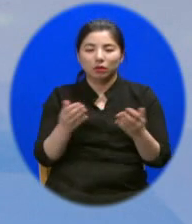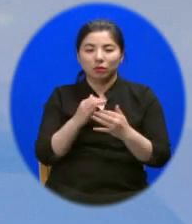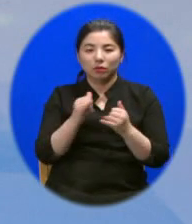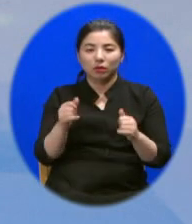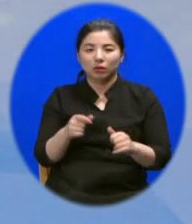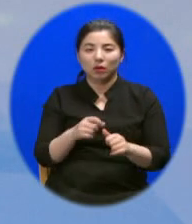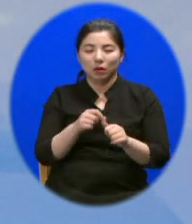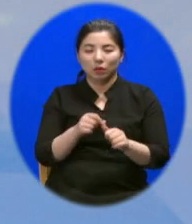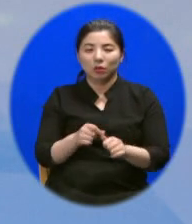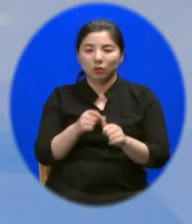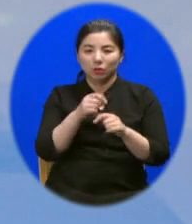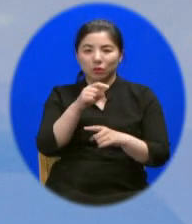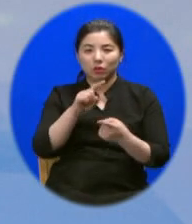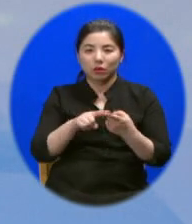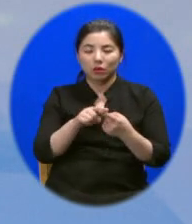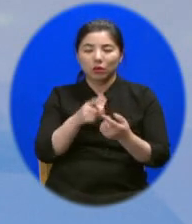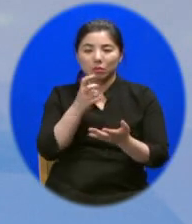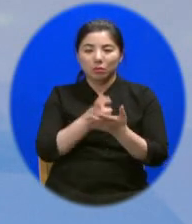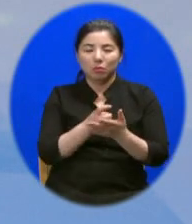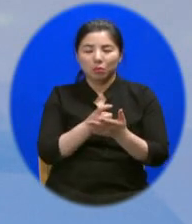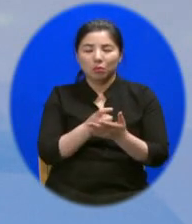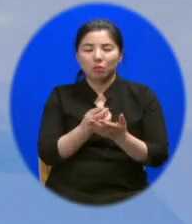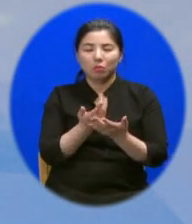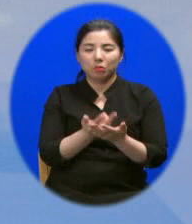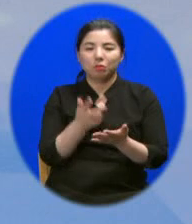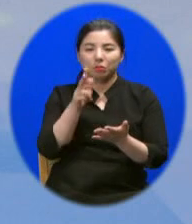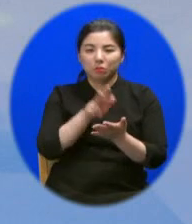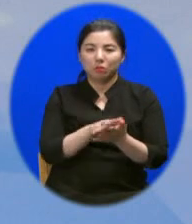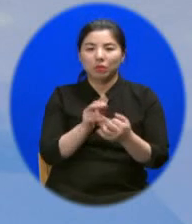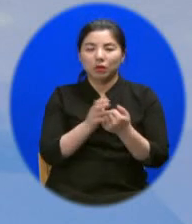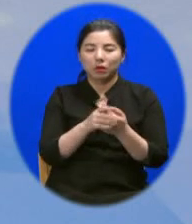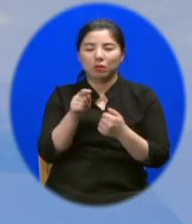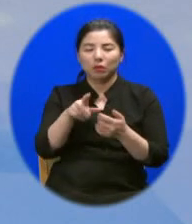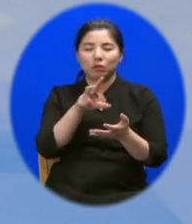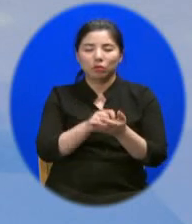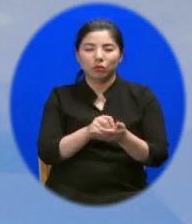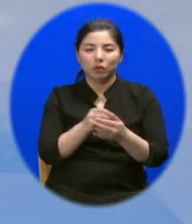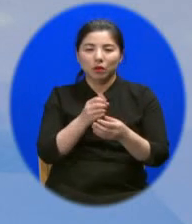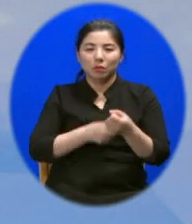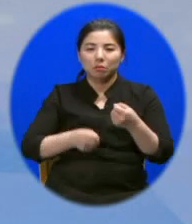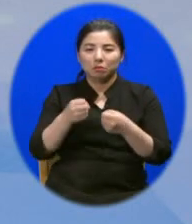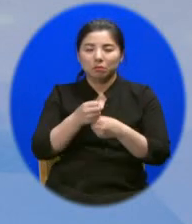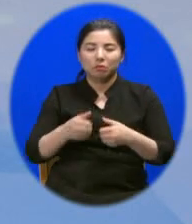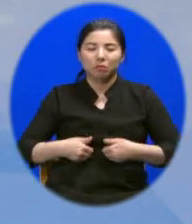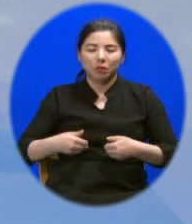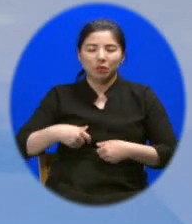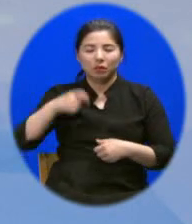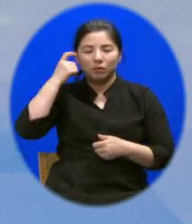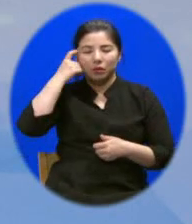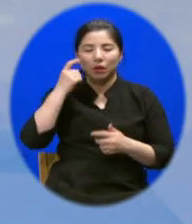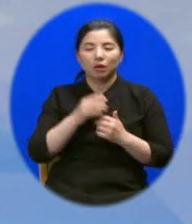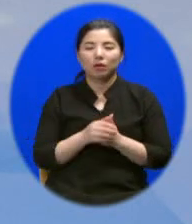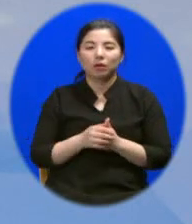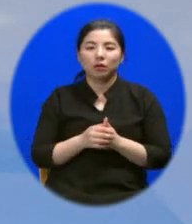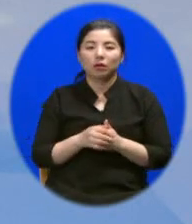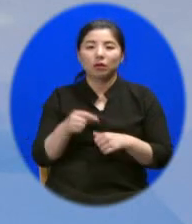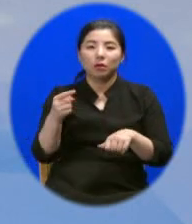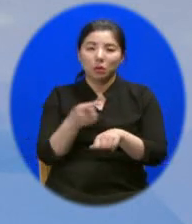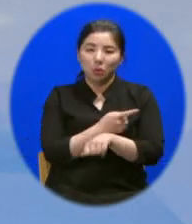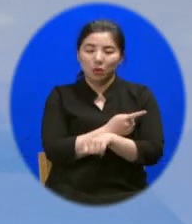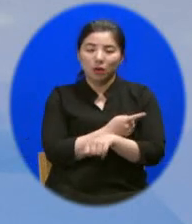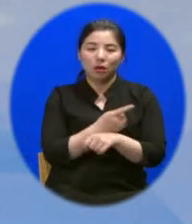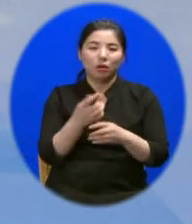법률 년 근본적인 법률 제정을 통해서 이런 부분들에 대한 문제를 바로잡을 필요가 있지 않나 하는 생각이 들고요 이밖에